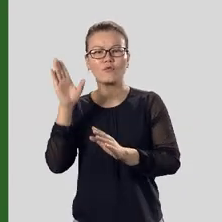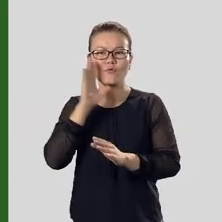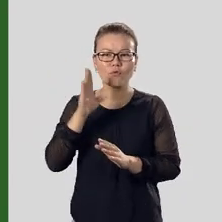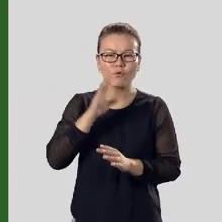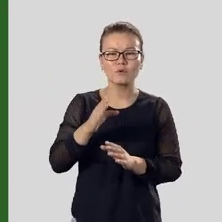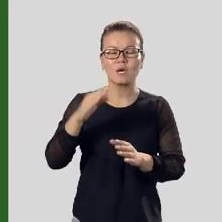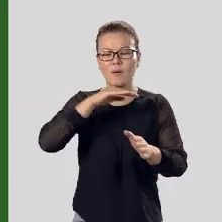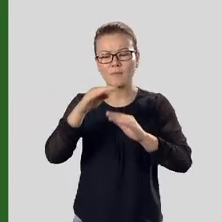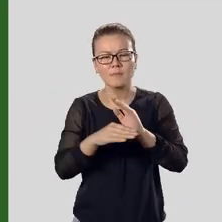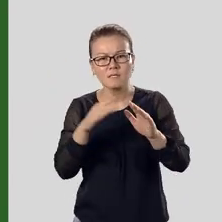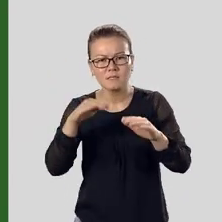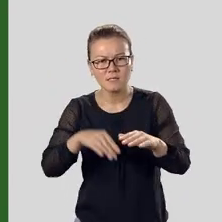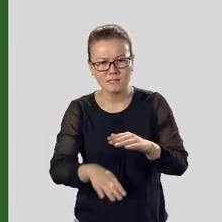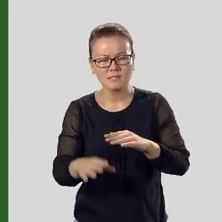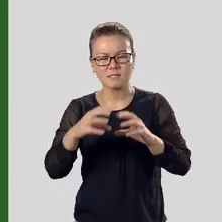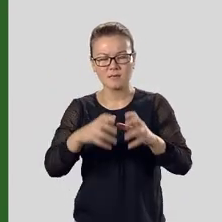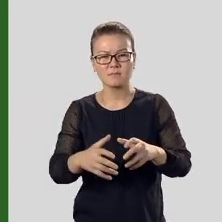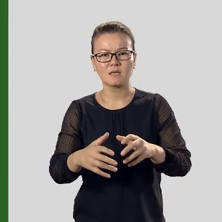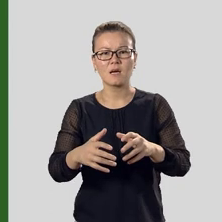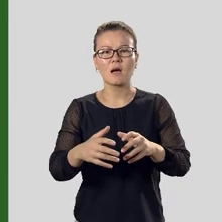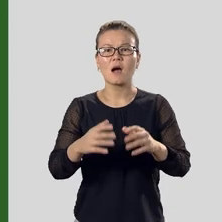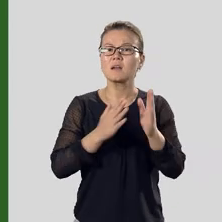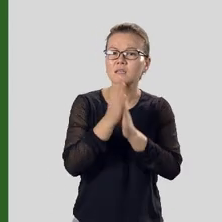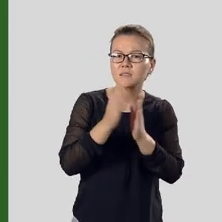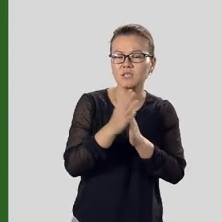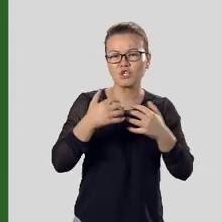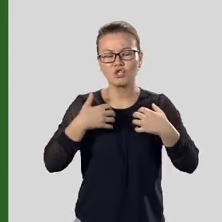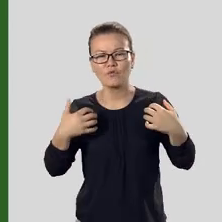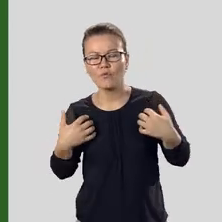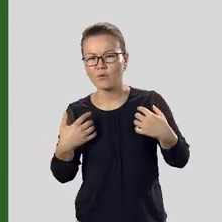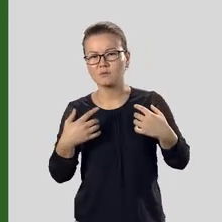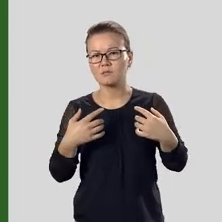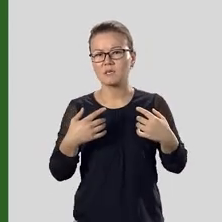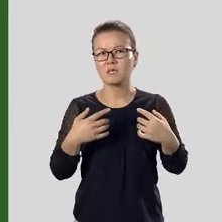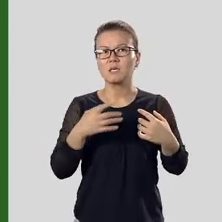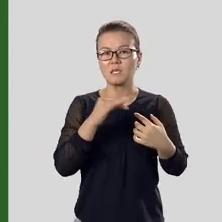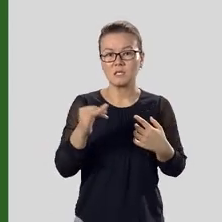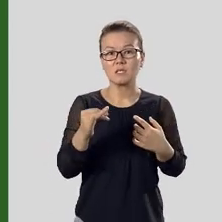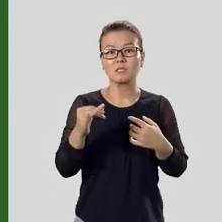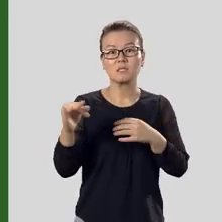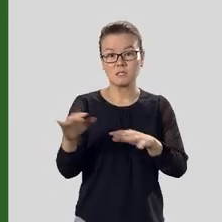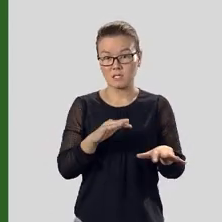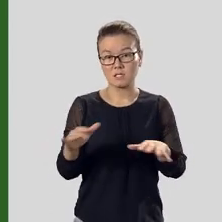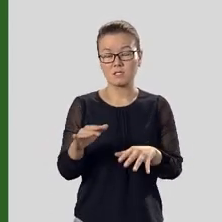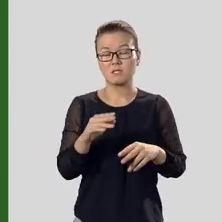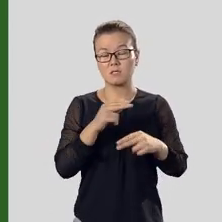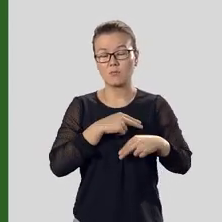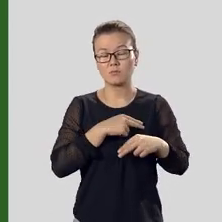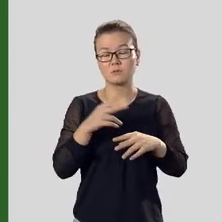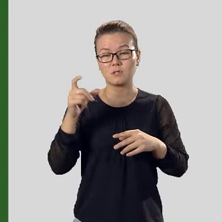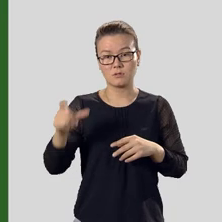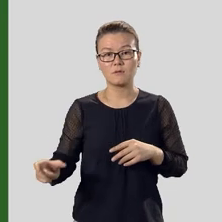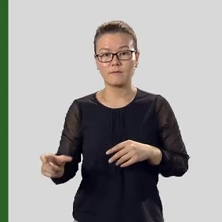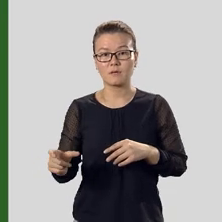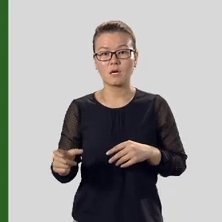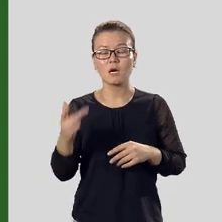вод, ледников, морского прибоя, растений и животных, и даже деятельности человека,